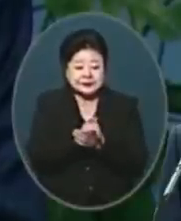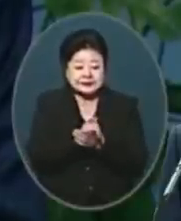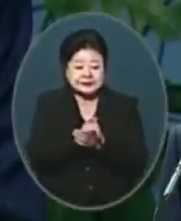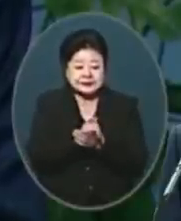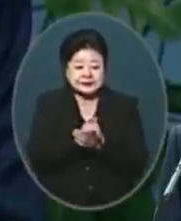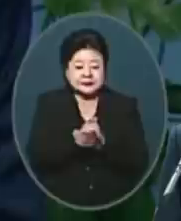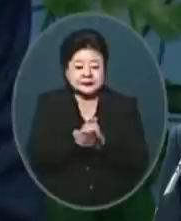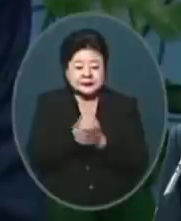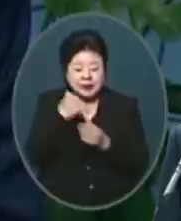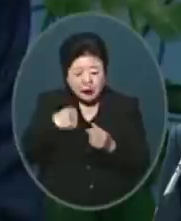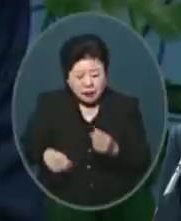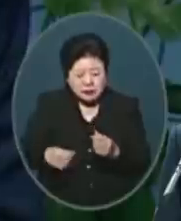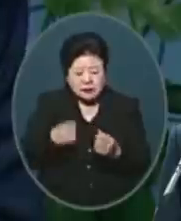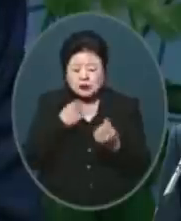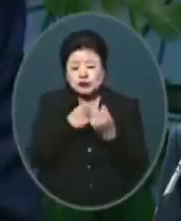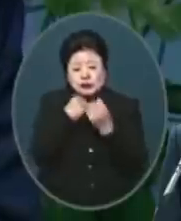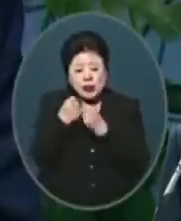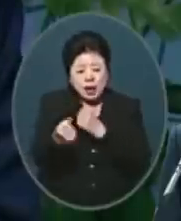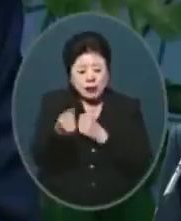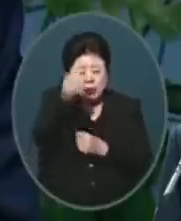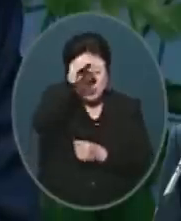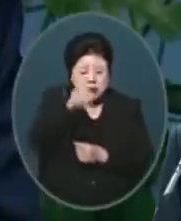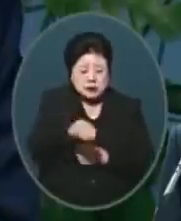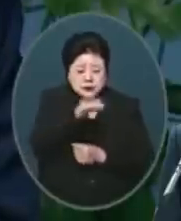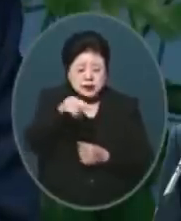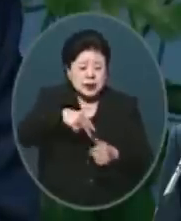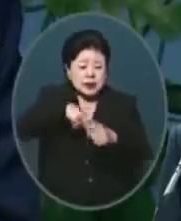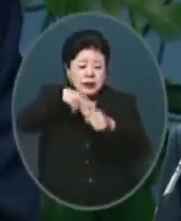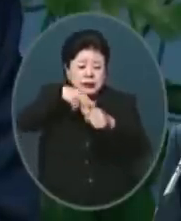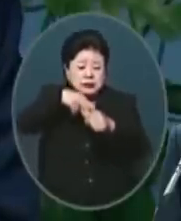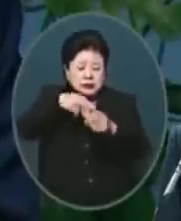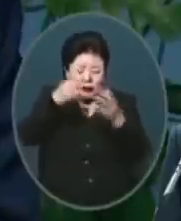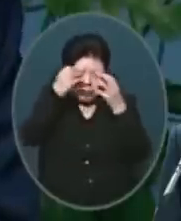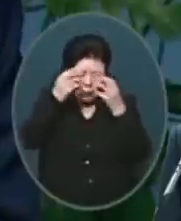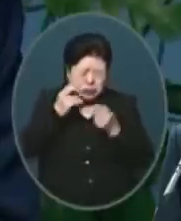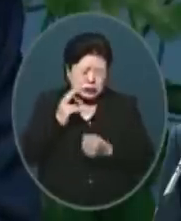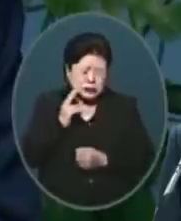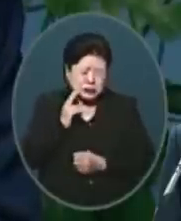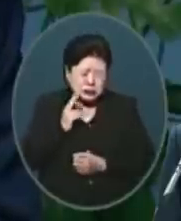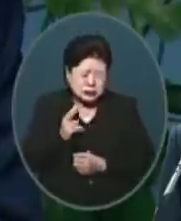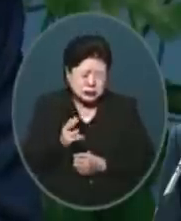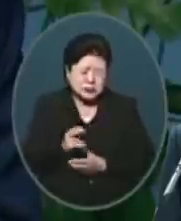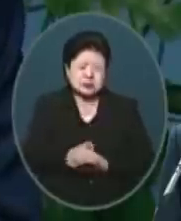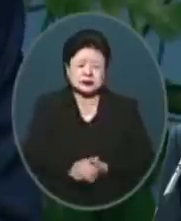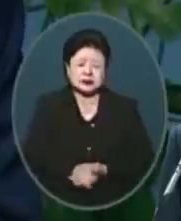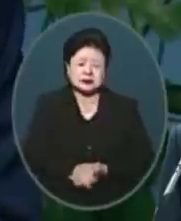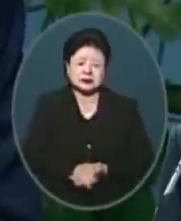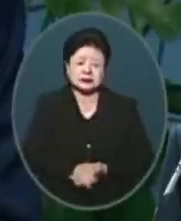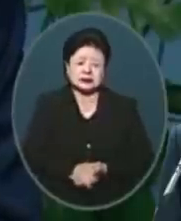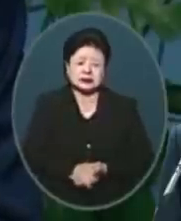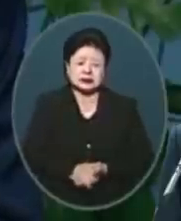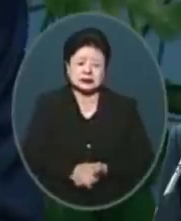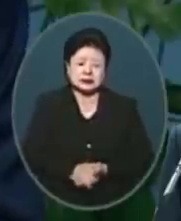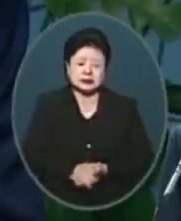아들인데도 불구하고 십자가에 달려있을 때 너무 고통스러움으로